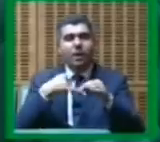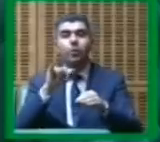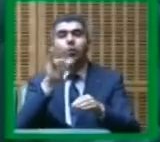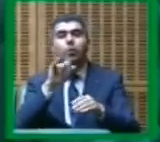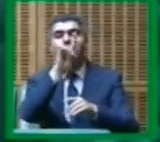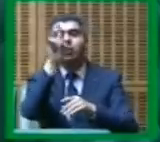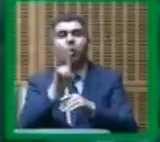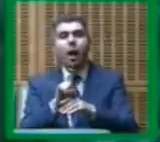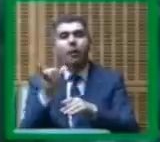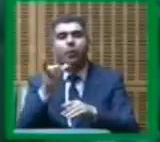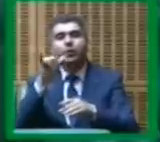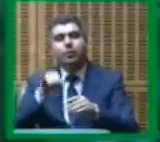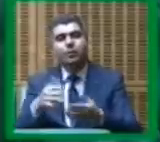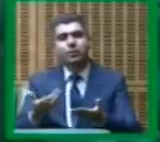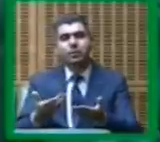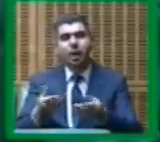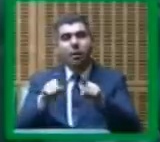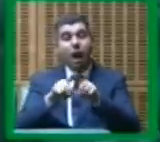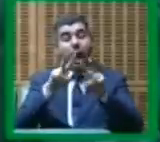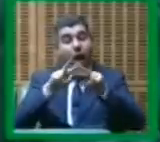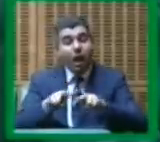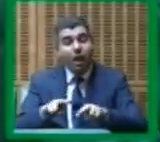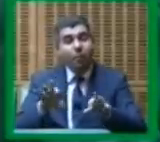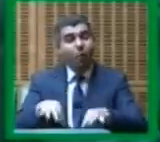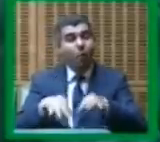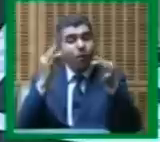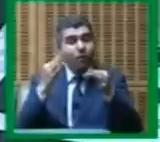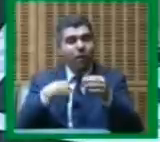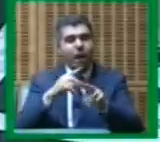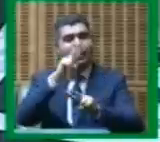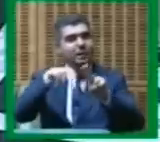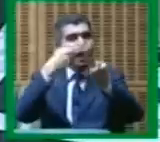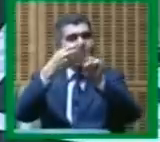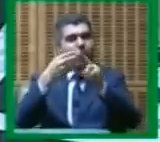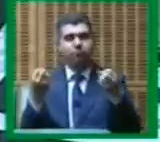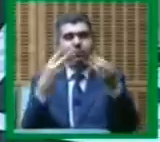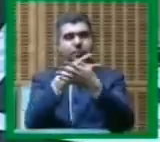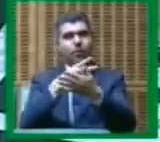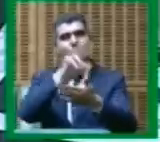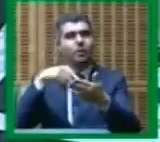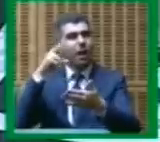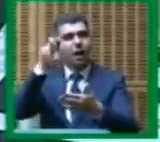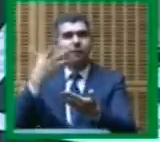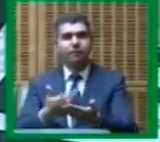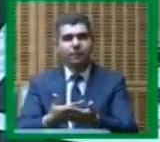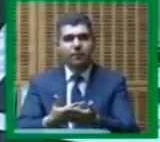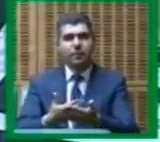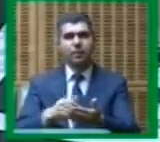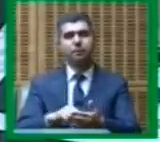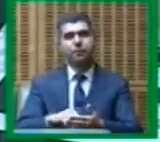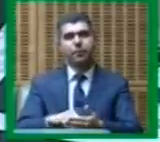خصنا ندقوا فيه وخصنا نشوفوا في العمق ديالو. كنظن أن الجواب فيه واضح وما كيحتاجش يعني ما قابلش لا. غادي نرجع